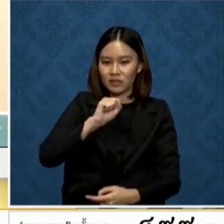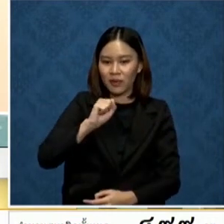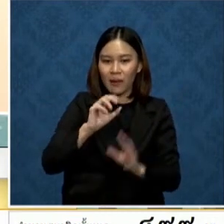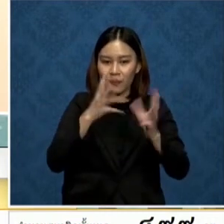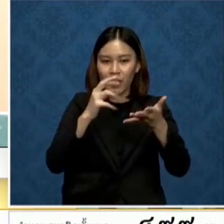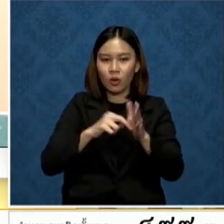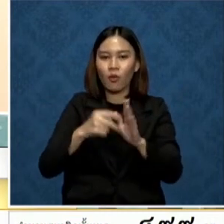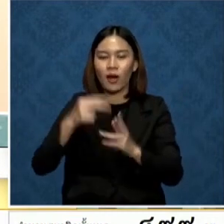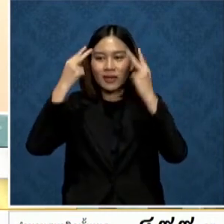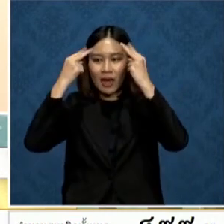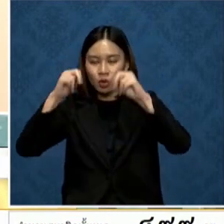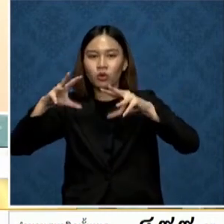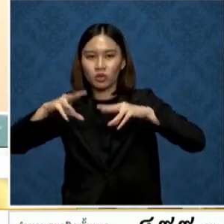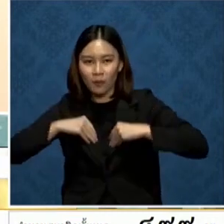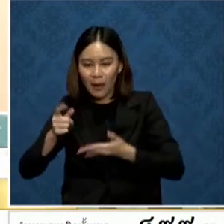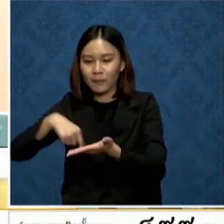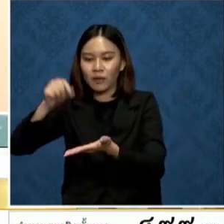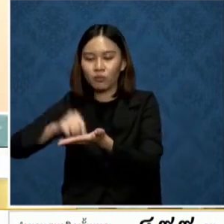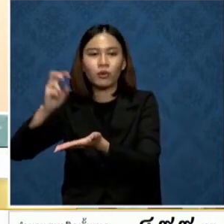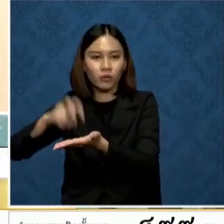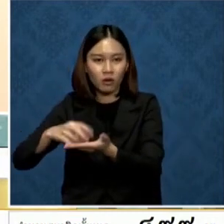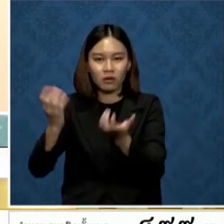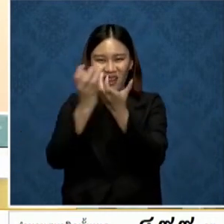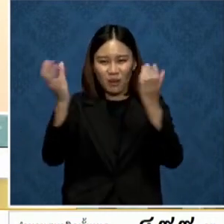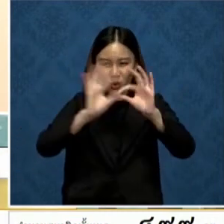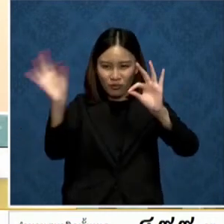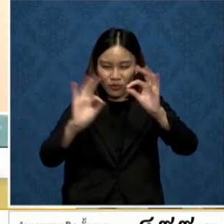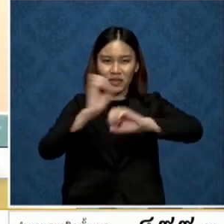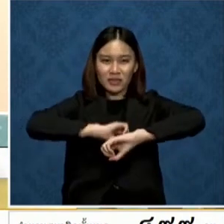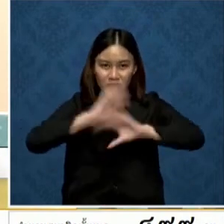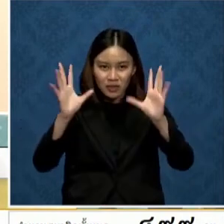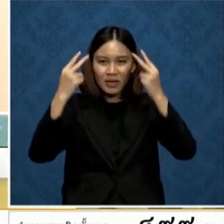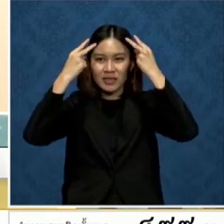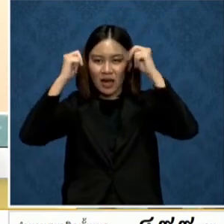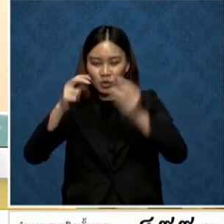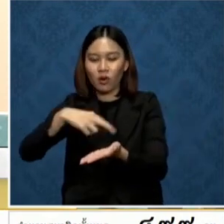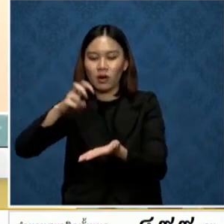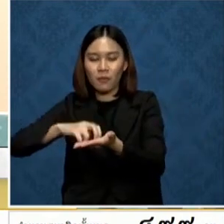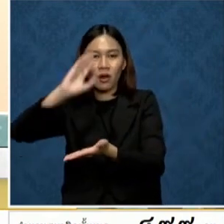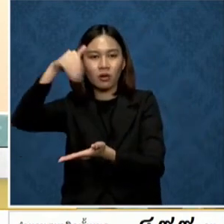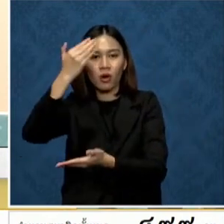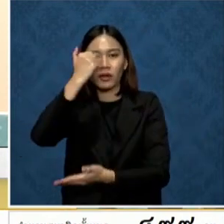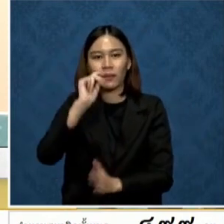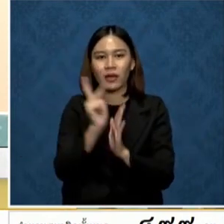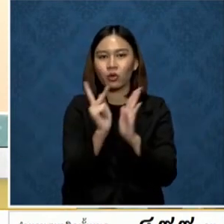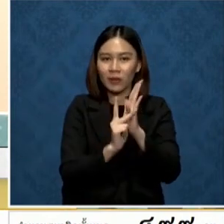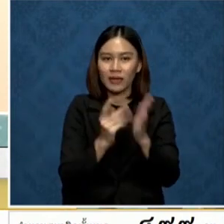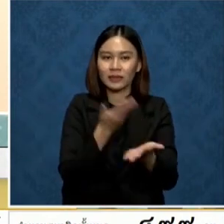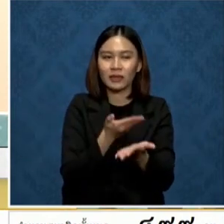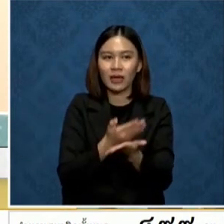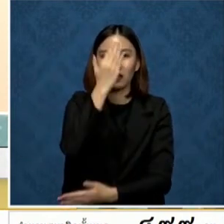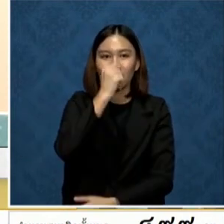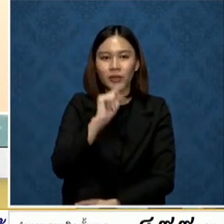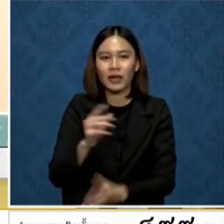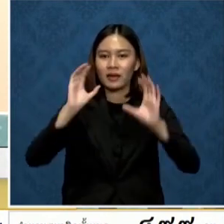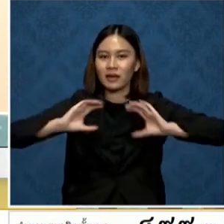นายนกเห็นชอบแล้วรัฐธรรมนูญเเขียนไว้ชัดเจนนะจะต้องได้รับอนุมัติจากนายกเพราะอะไรครับท่านประธานกฎหมายการเงินเพราะ